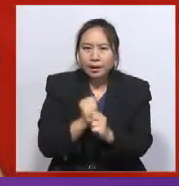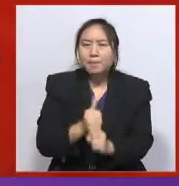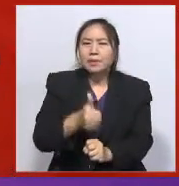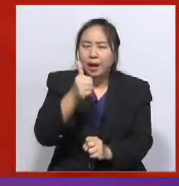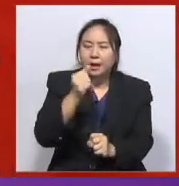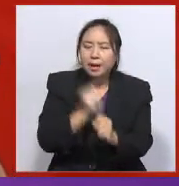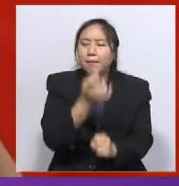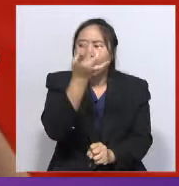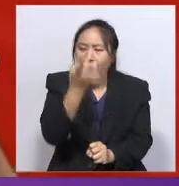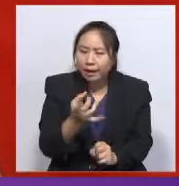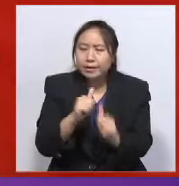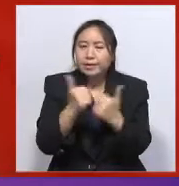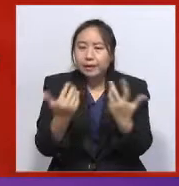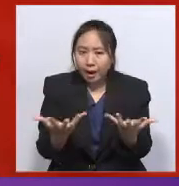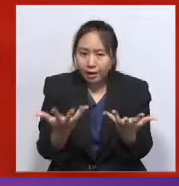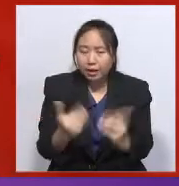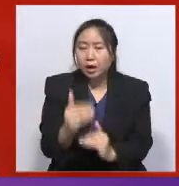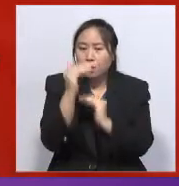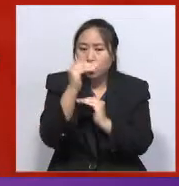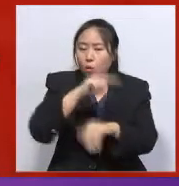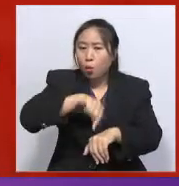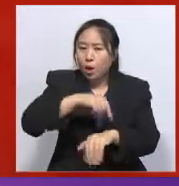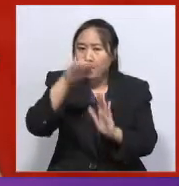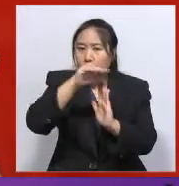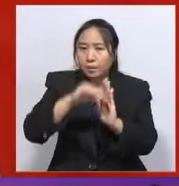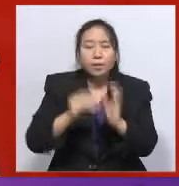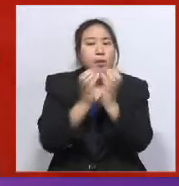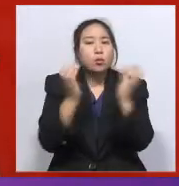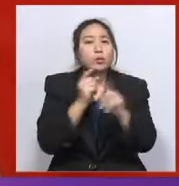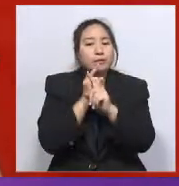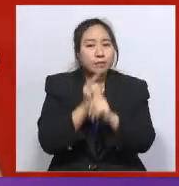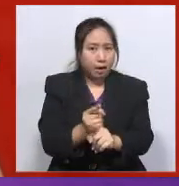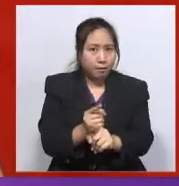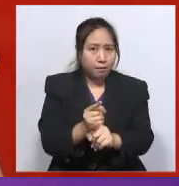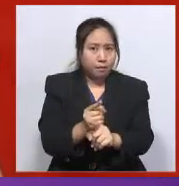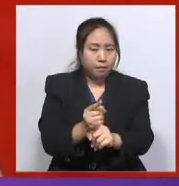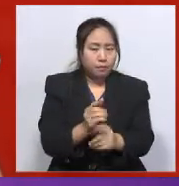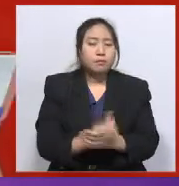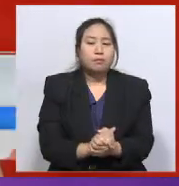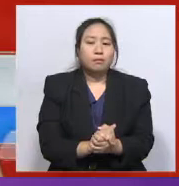รจะให้กำหนดเป็นระยะเวลาตามรัฐธรรมนูญแล้วจะไปนั่นยังไงอ่ะ